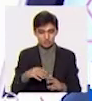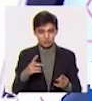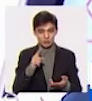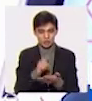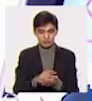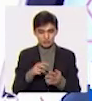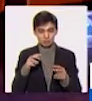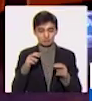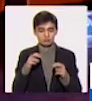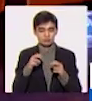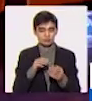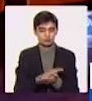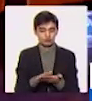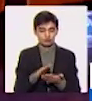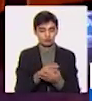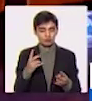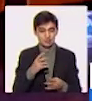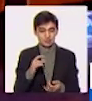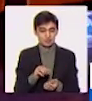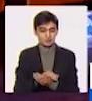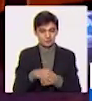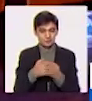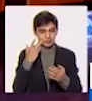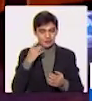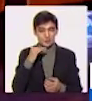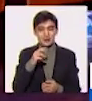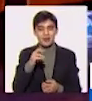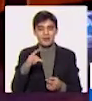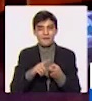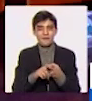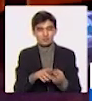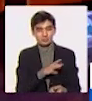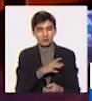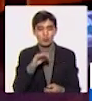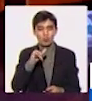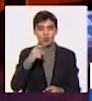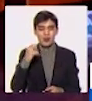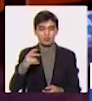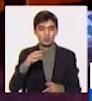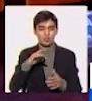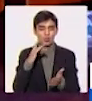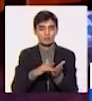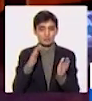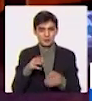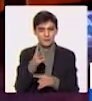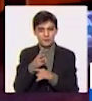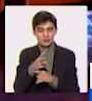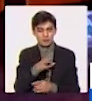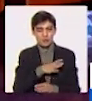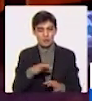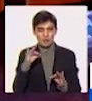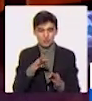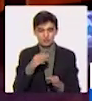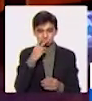надо соблюдать. Жалпы осы коронавирус ошағы болған, Қытайдың Ухань қаласындағы қалашығында түсілген директ фильмдерінің